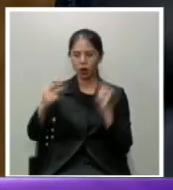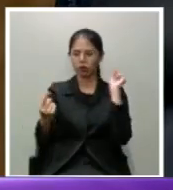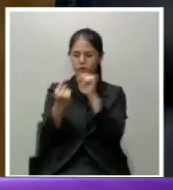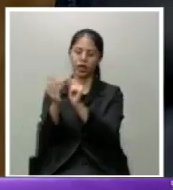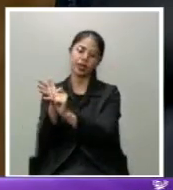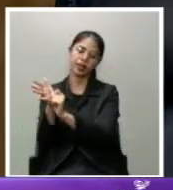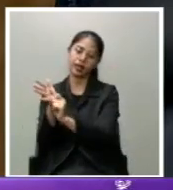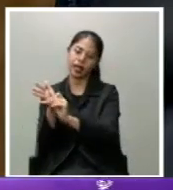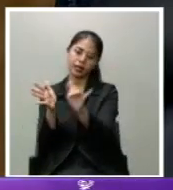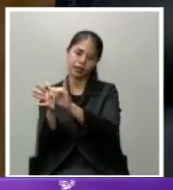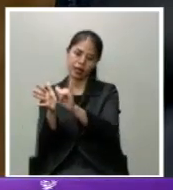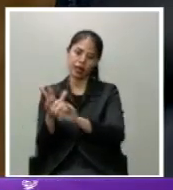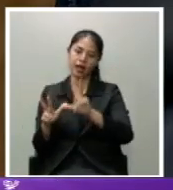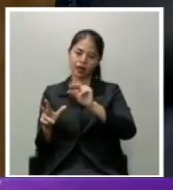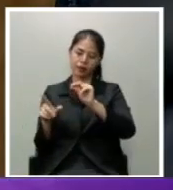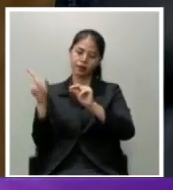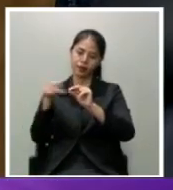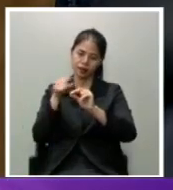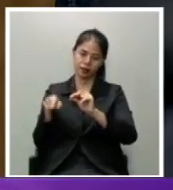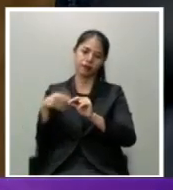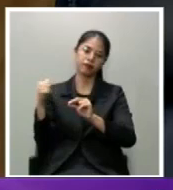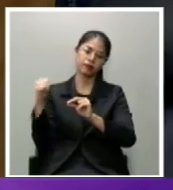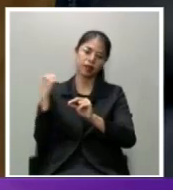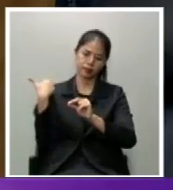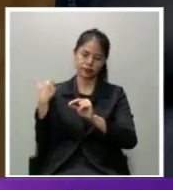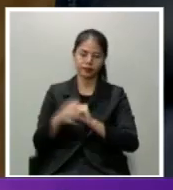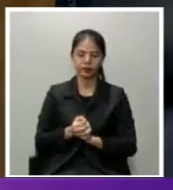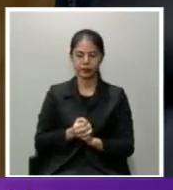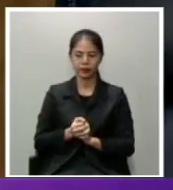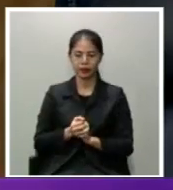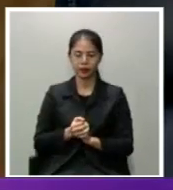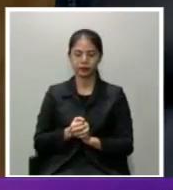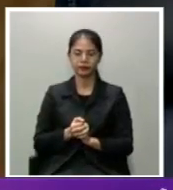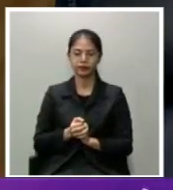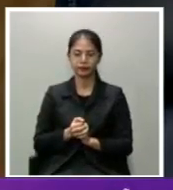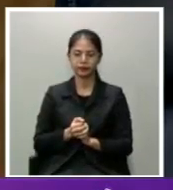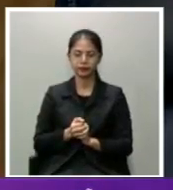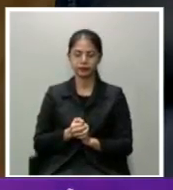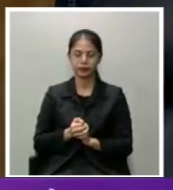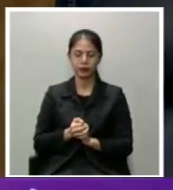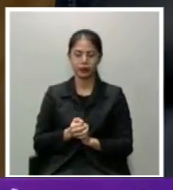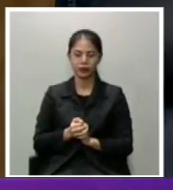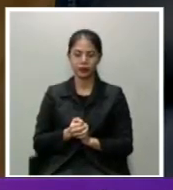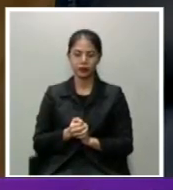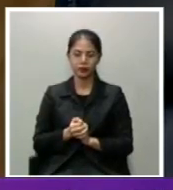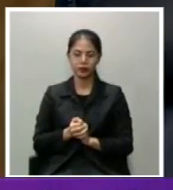ก้มันยังติด 30% อยู่กราบเรียนท่านประธานต่อไปครับว่า